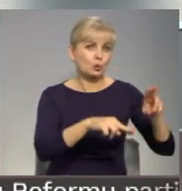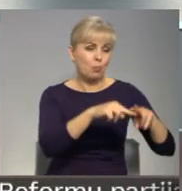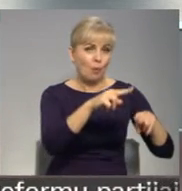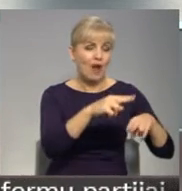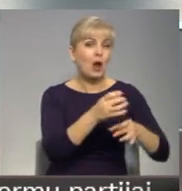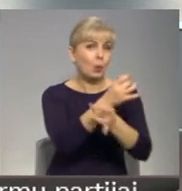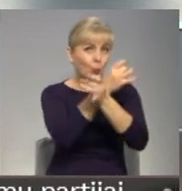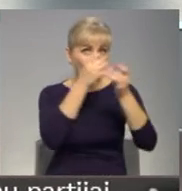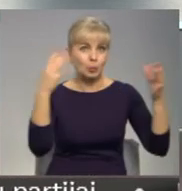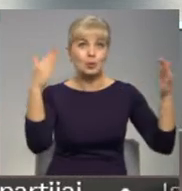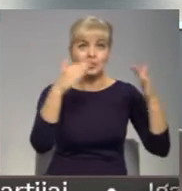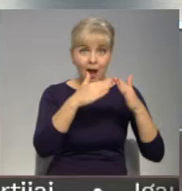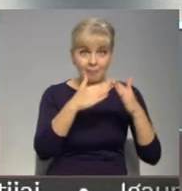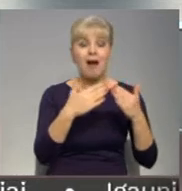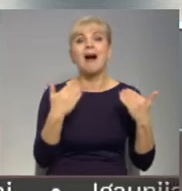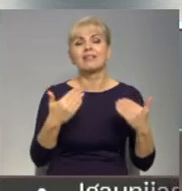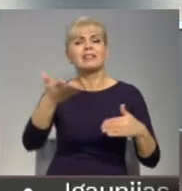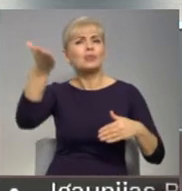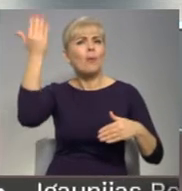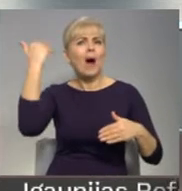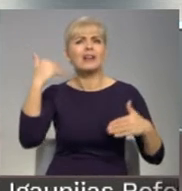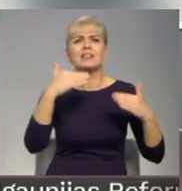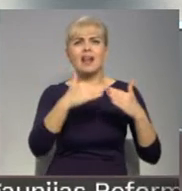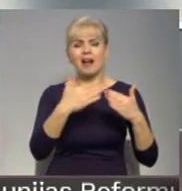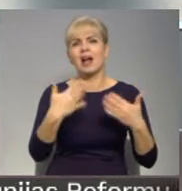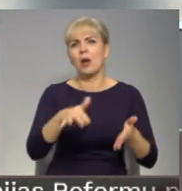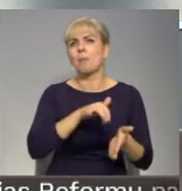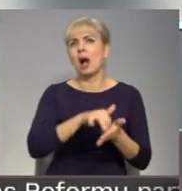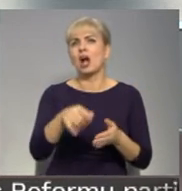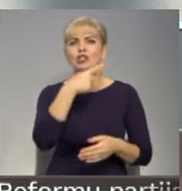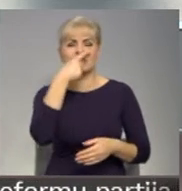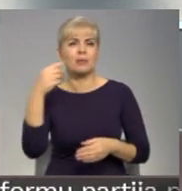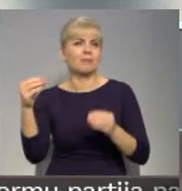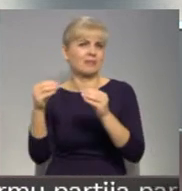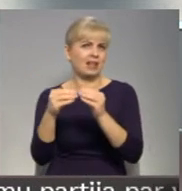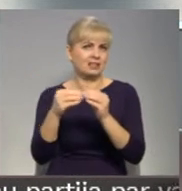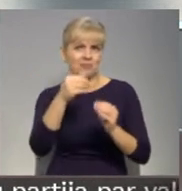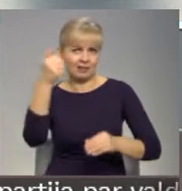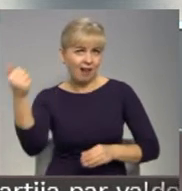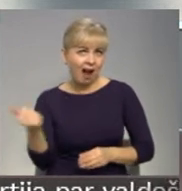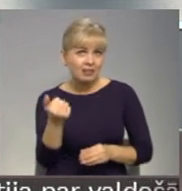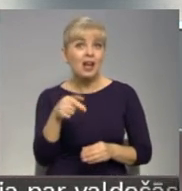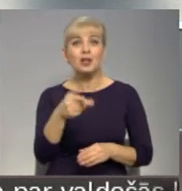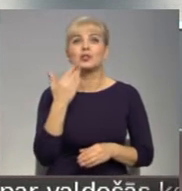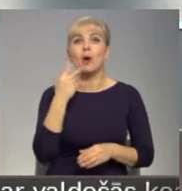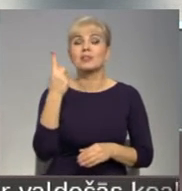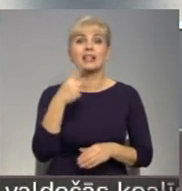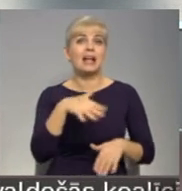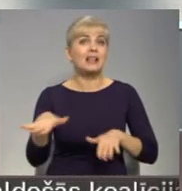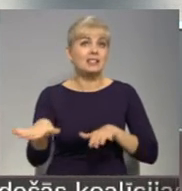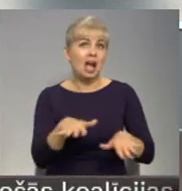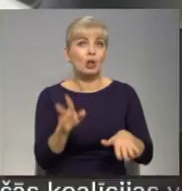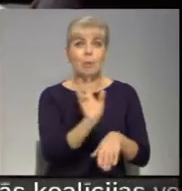110. Gadskārti, jo projām to par savu sauc neviens arīkojuma apmeklētāji, bet arī seši pašdarbības kolektīvi un stāsta Zemgales